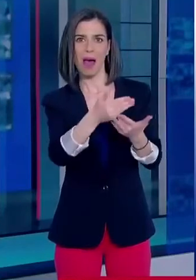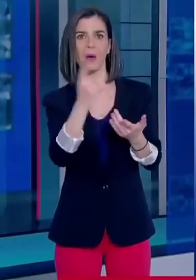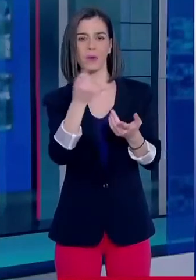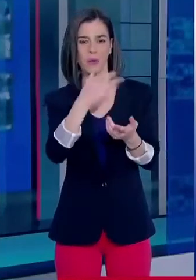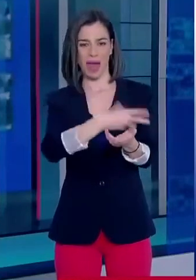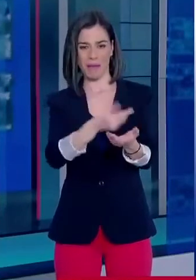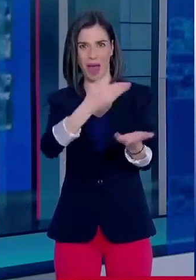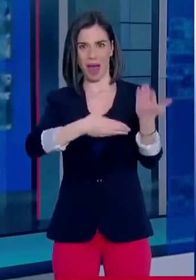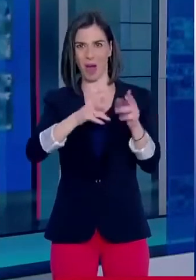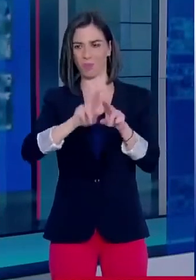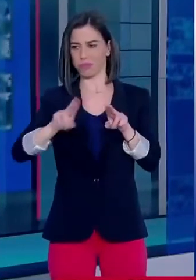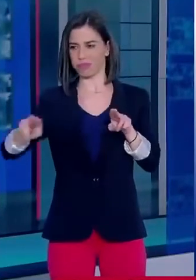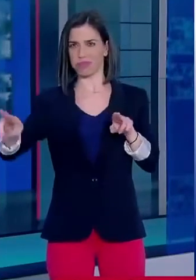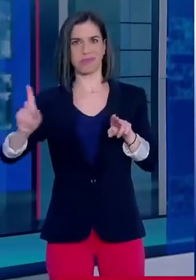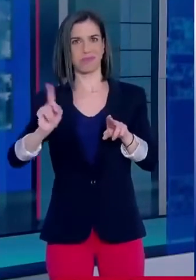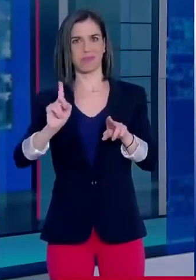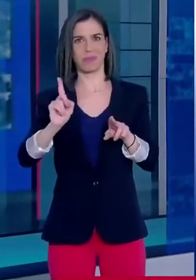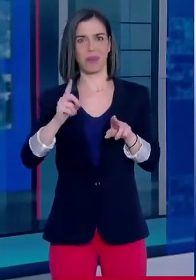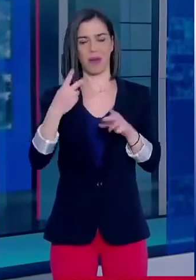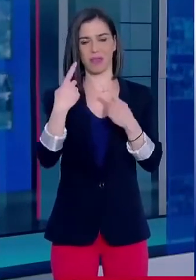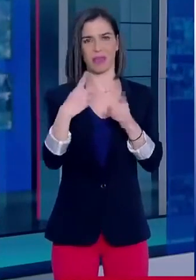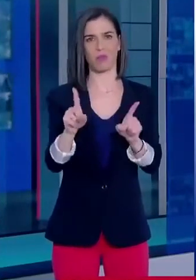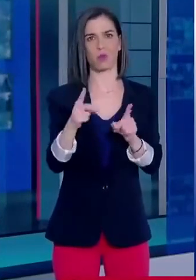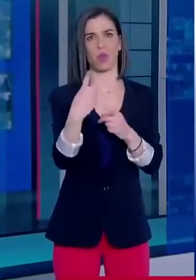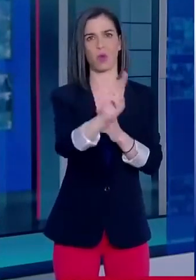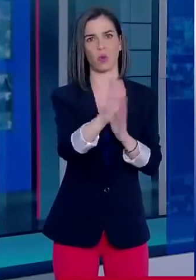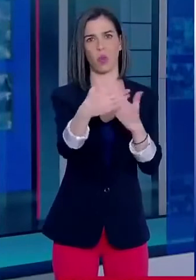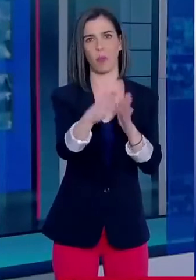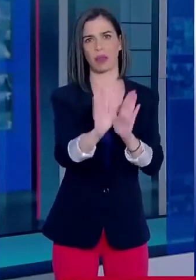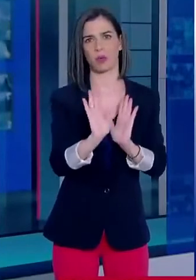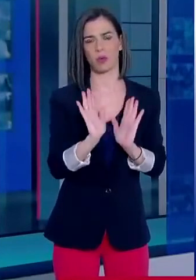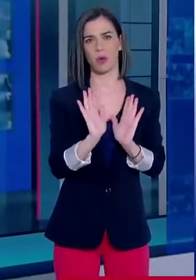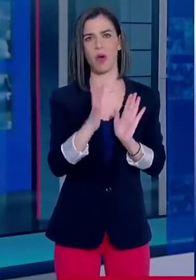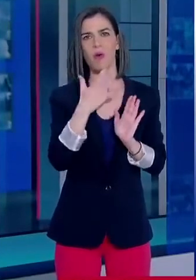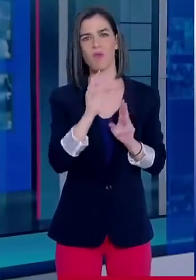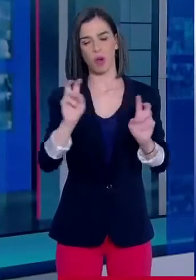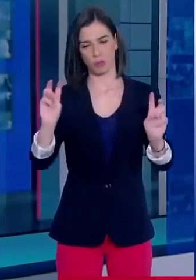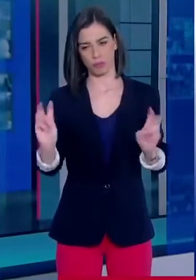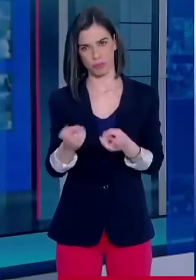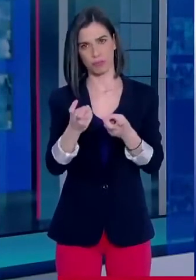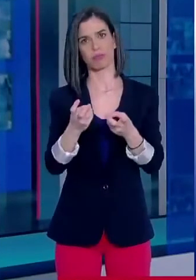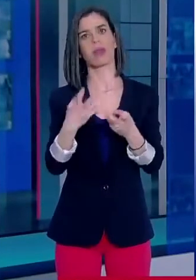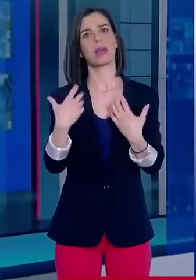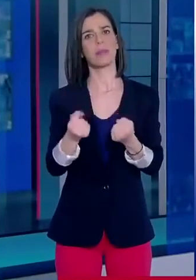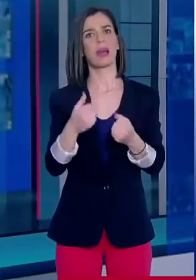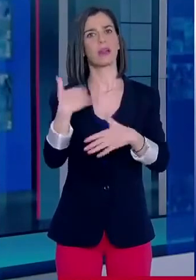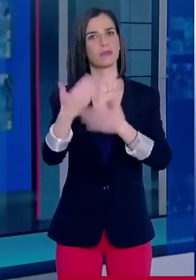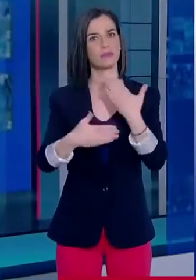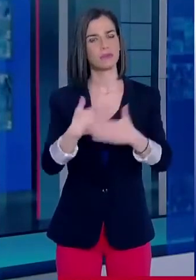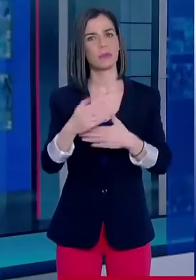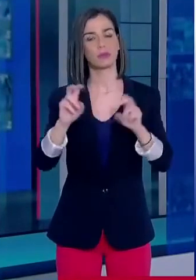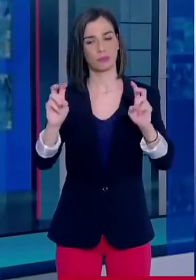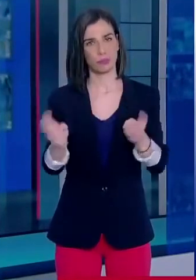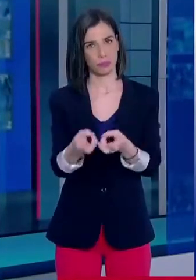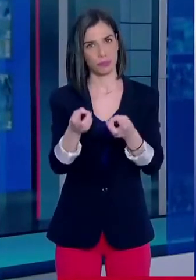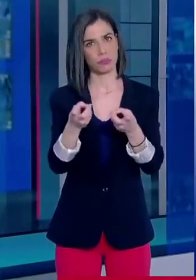χώρο μετακίσεων διότι διαγνώστηκε, έγιναν οι απαραίτητες ενέργειες,